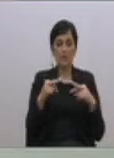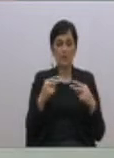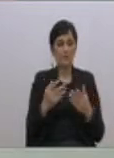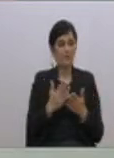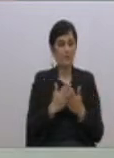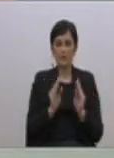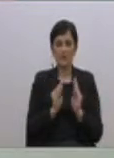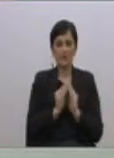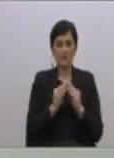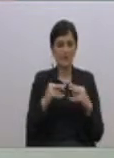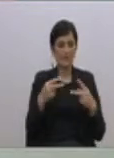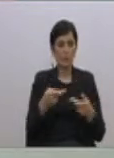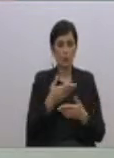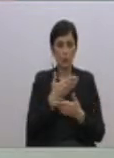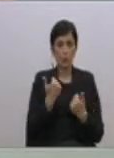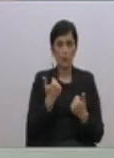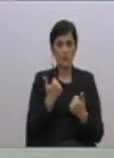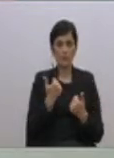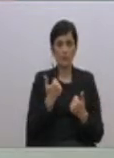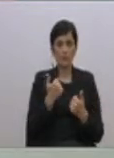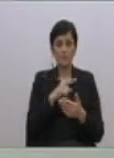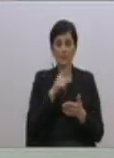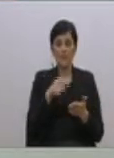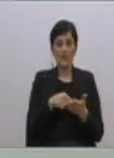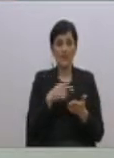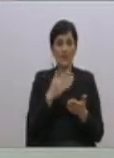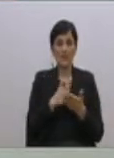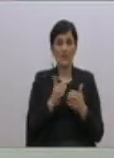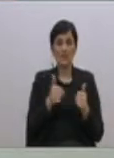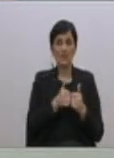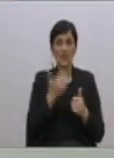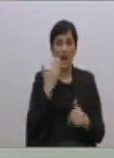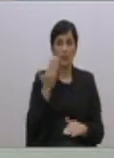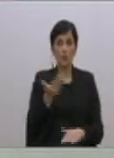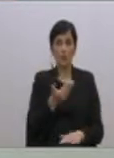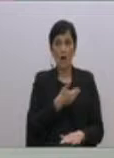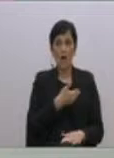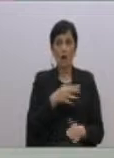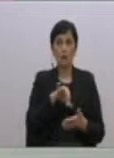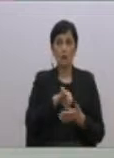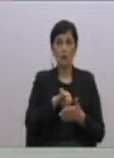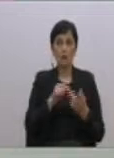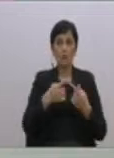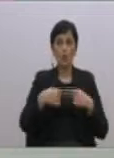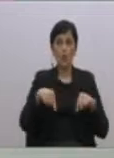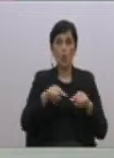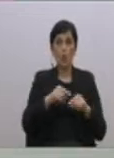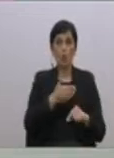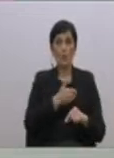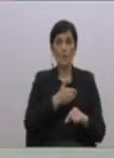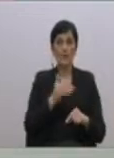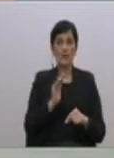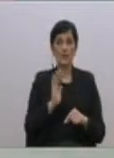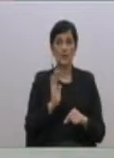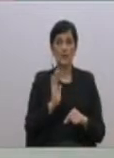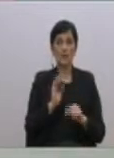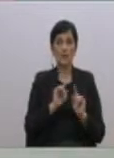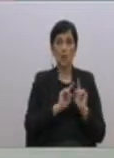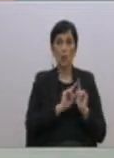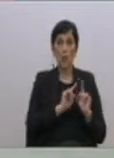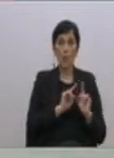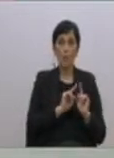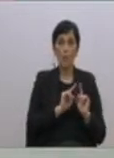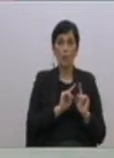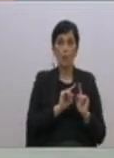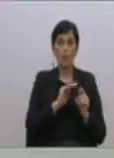უცვლელი რედაქციით არის წარმოდგენილი. Კითხვები არ არის თანამხსნელების არსურს გამოსვლა კომიტეტებს, არსურს